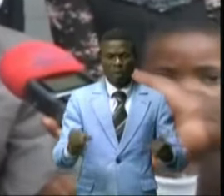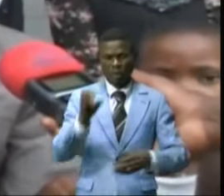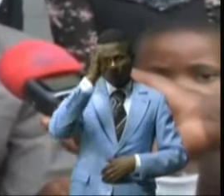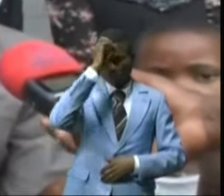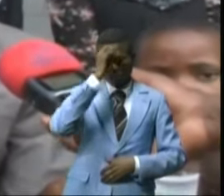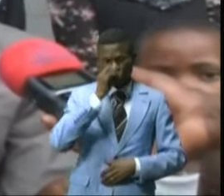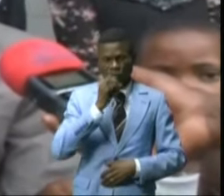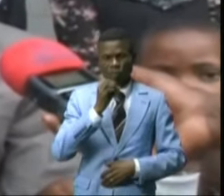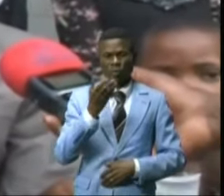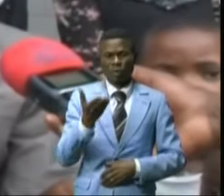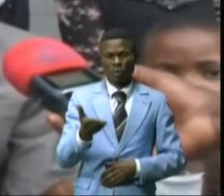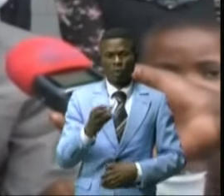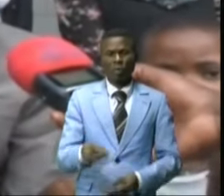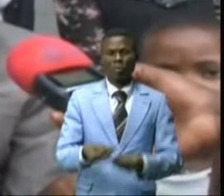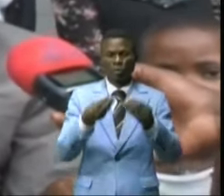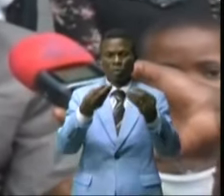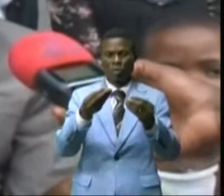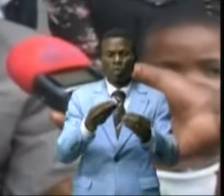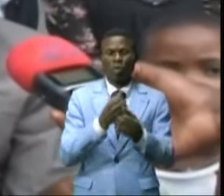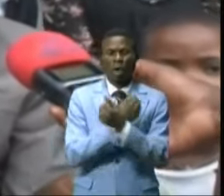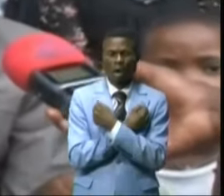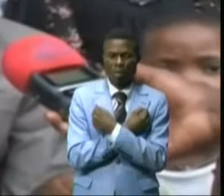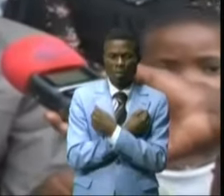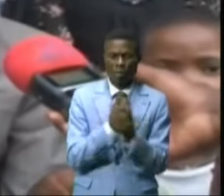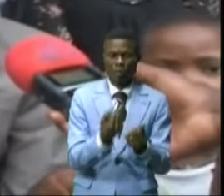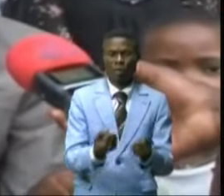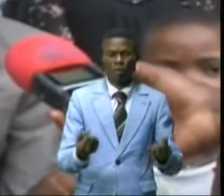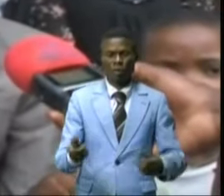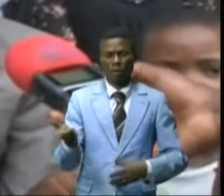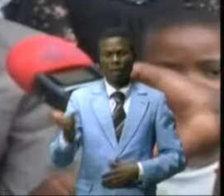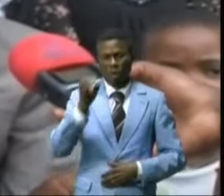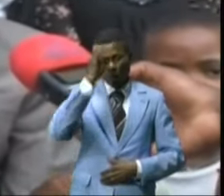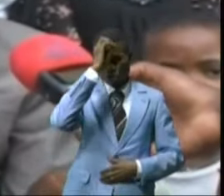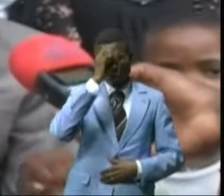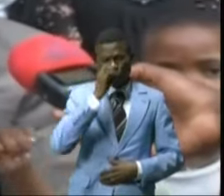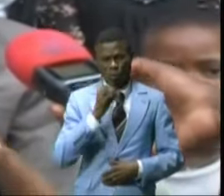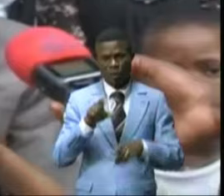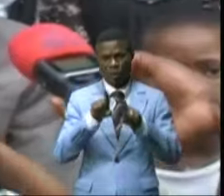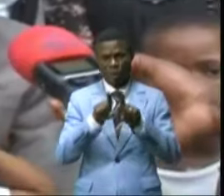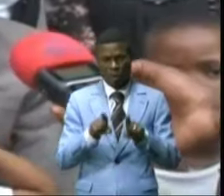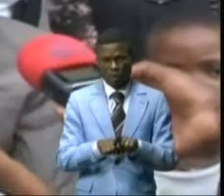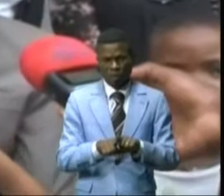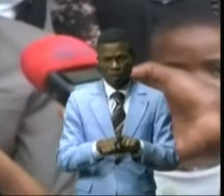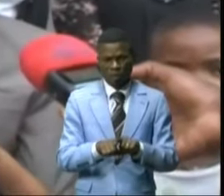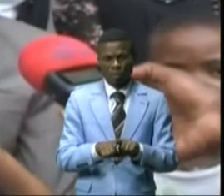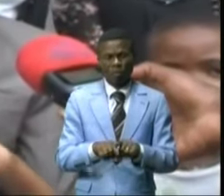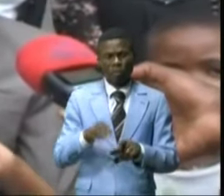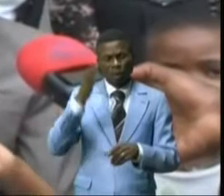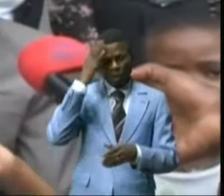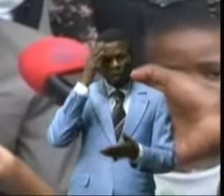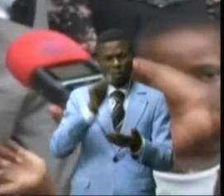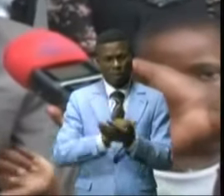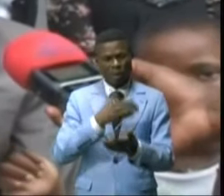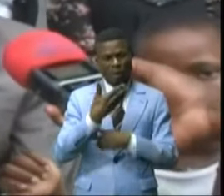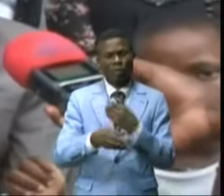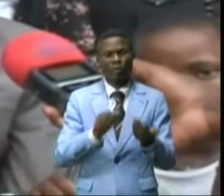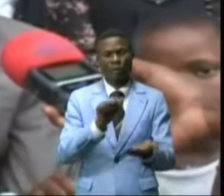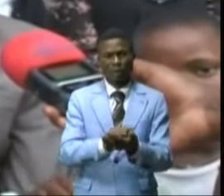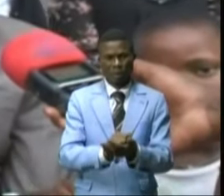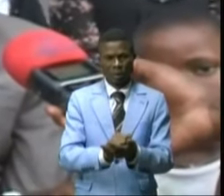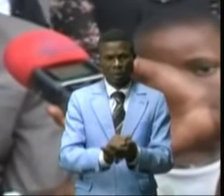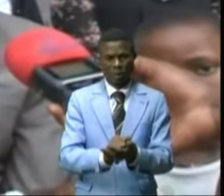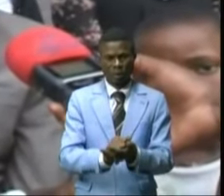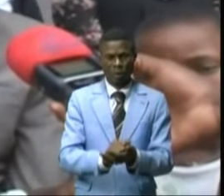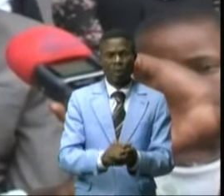la souffrance, il faut apporter beaucoup d'amour aux enfants. Et c'est ce qu'elles font, c'est ce qu'ils font. Et ça